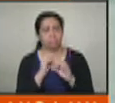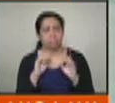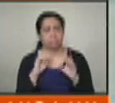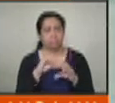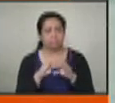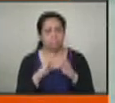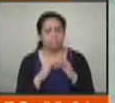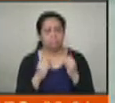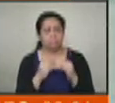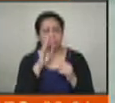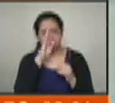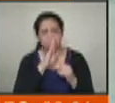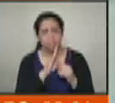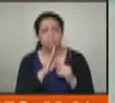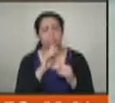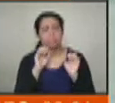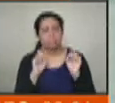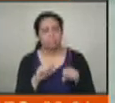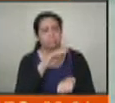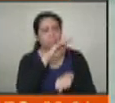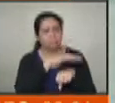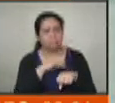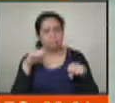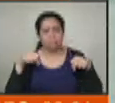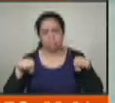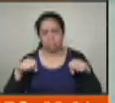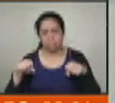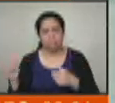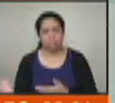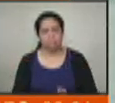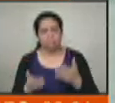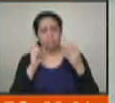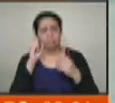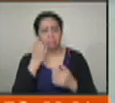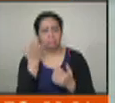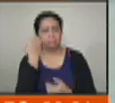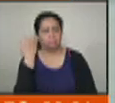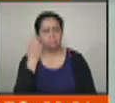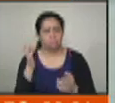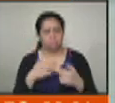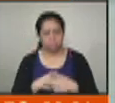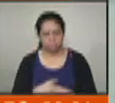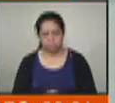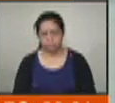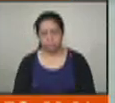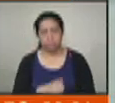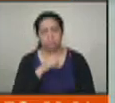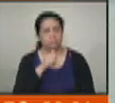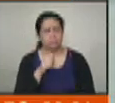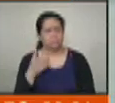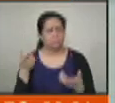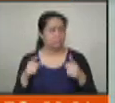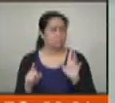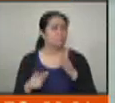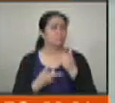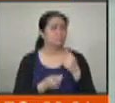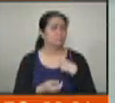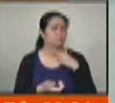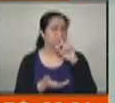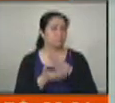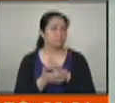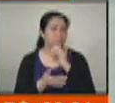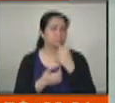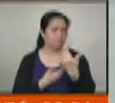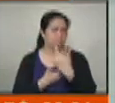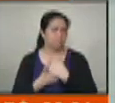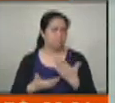nyo sa barangay dahil sira, pwede naman ho kayo magpara ng tricycle dahil nyo na agad sa emergency room. Hindi ka mapapahamak, trust me. Kapag napahamak